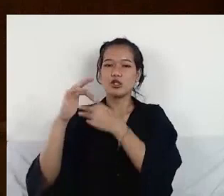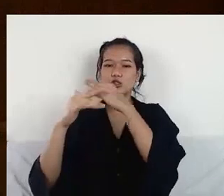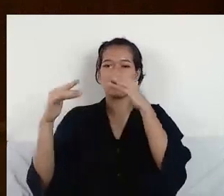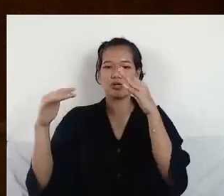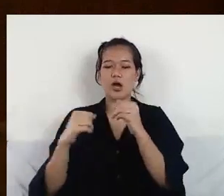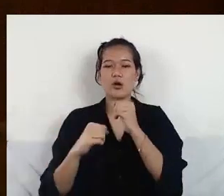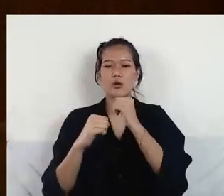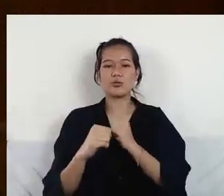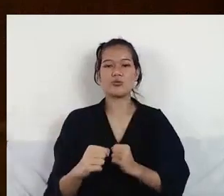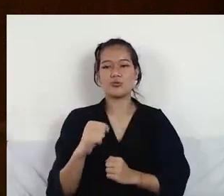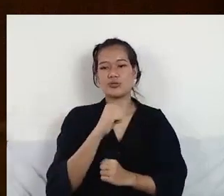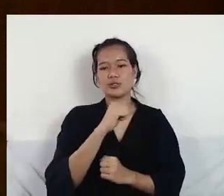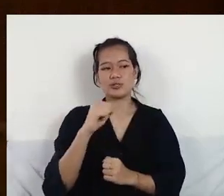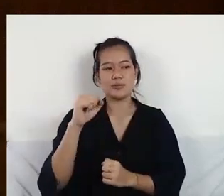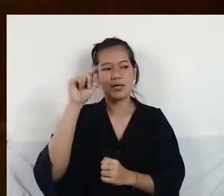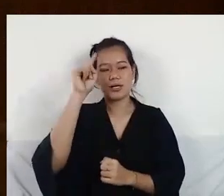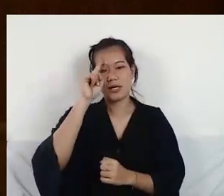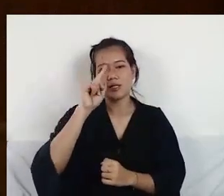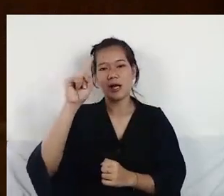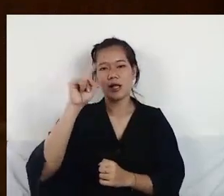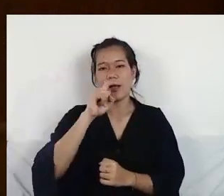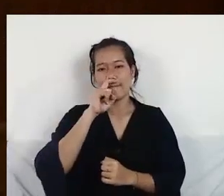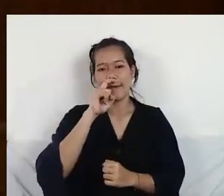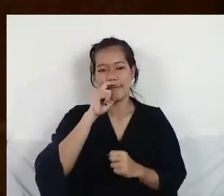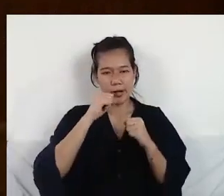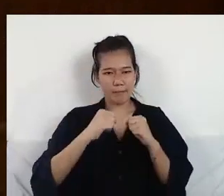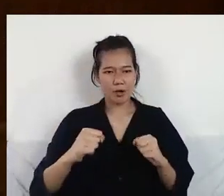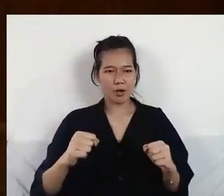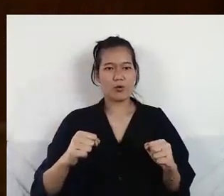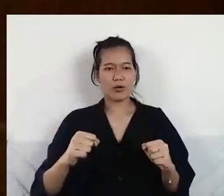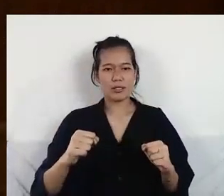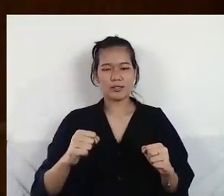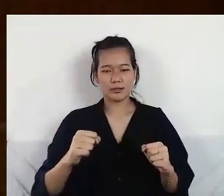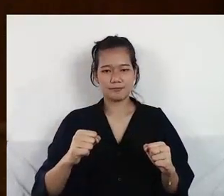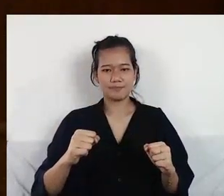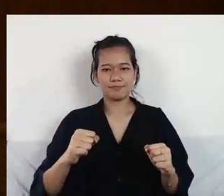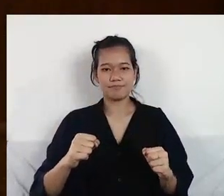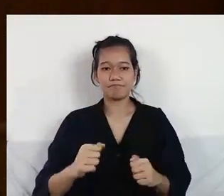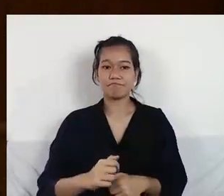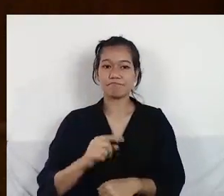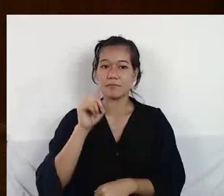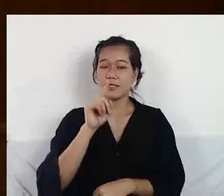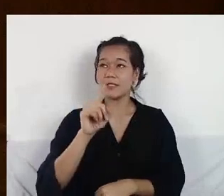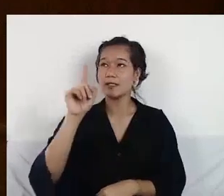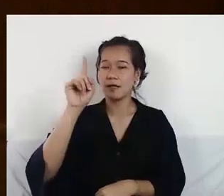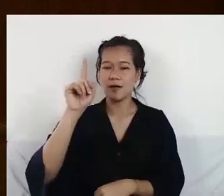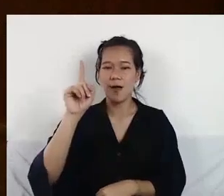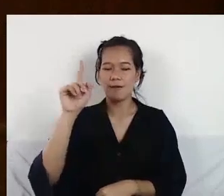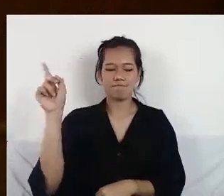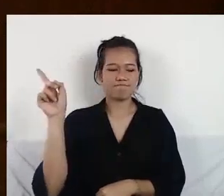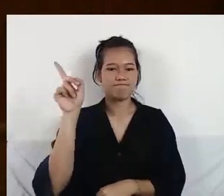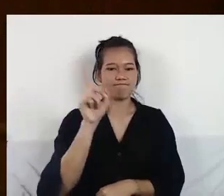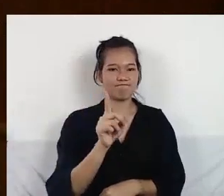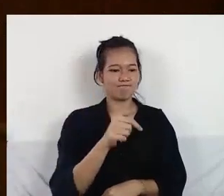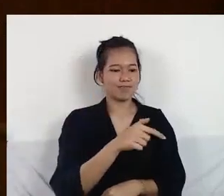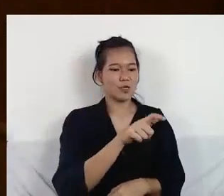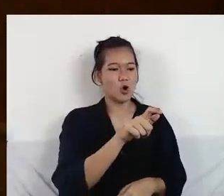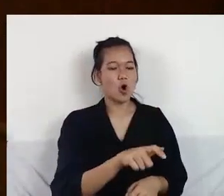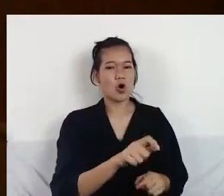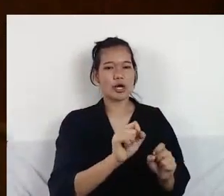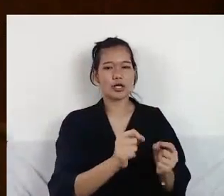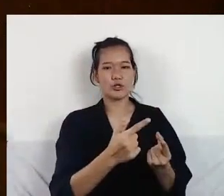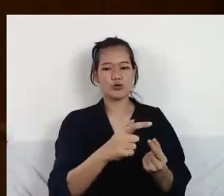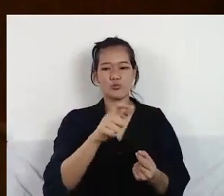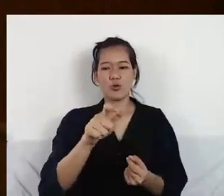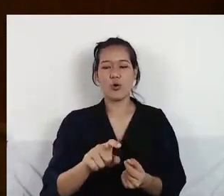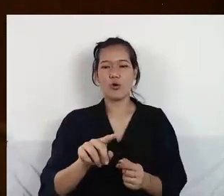naik ke surga, duduk di sebelah kanan Allah, Bapa yang Maha Kuasa. Dan dari sana, Ia akan datang